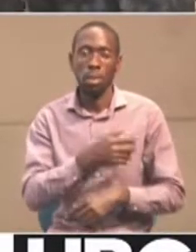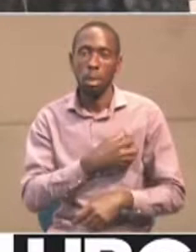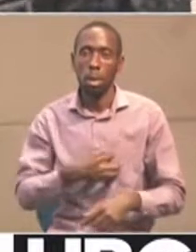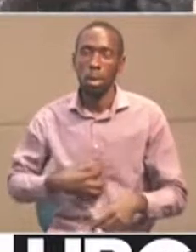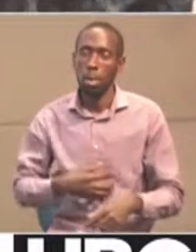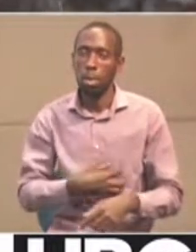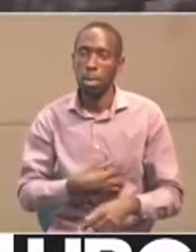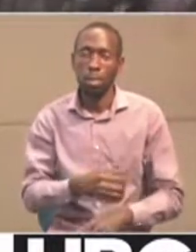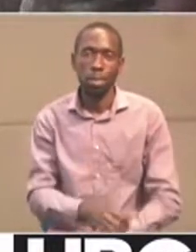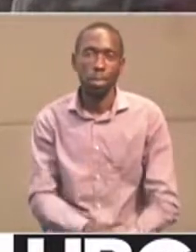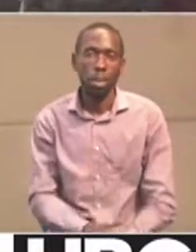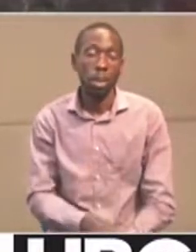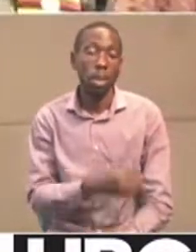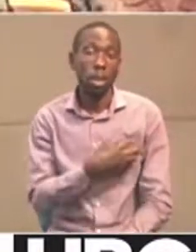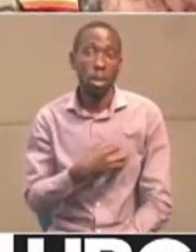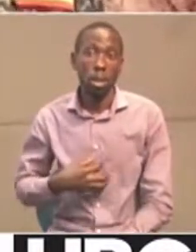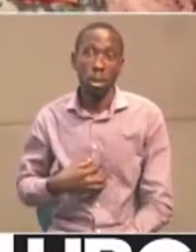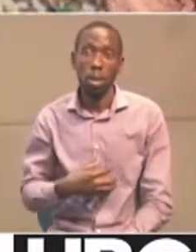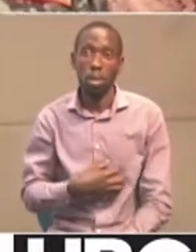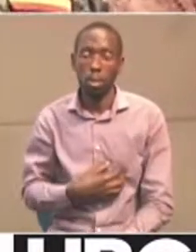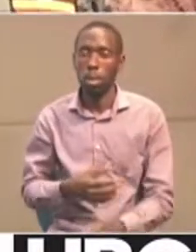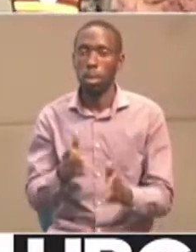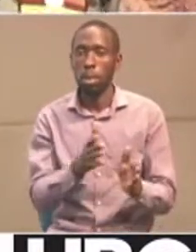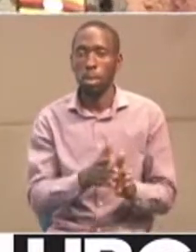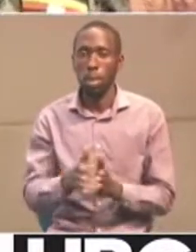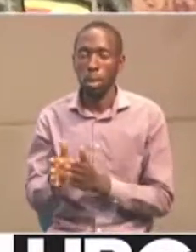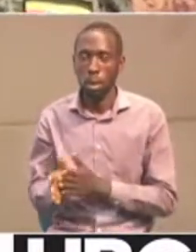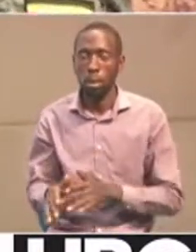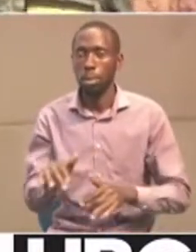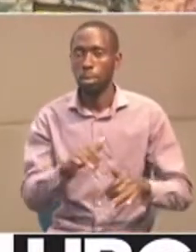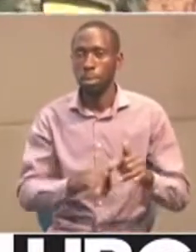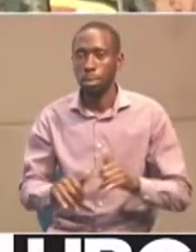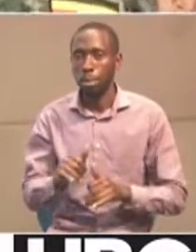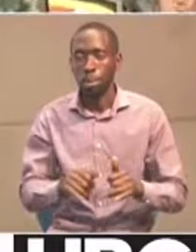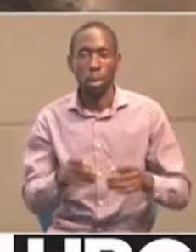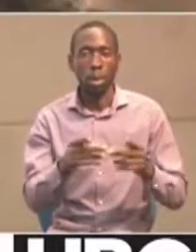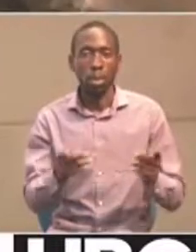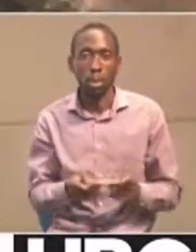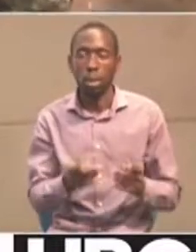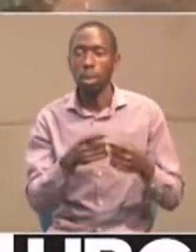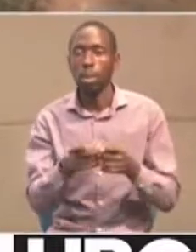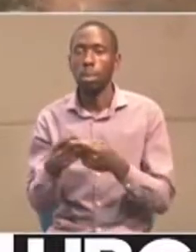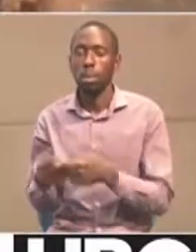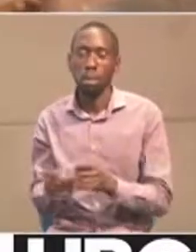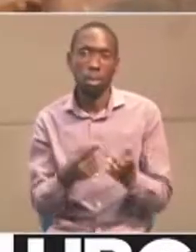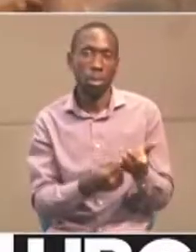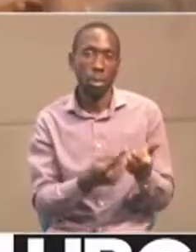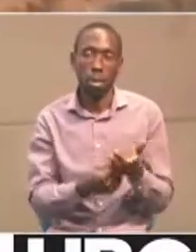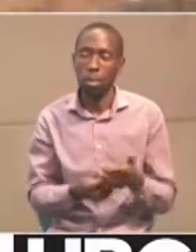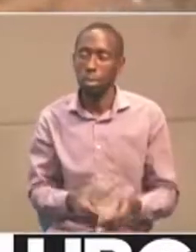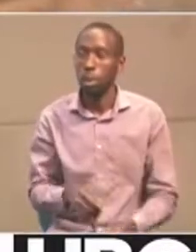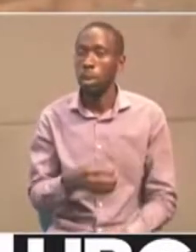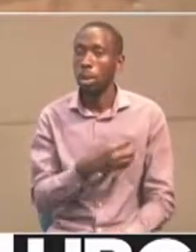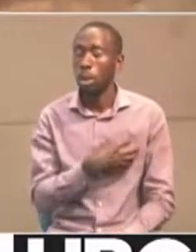Amagye gatandise okwetegekera okukuza olunaku lwa Tarehe sita nga bayise mu kuyonja mu bitundu by'eggwanga ebitali bimu. UPDF